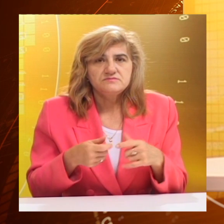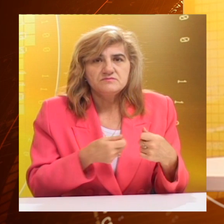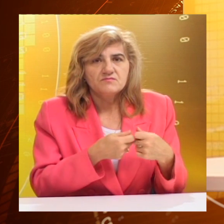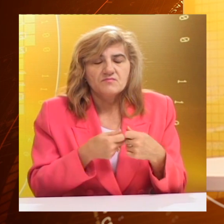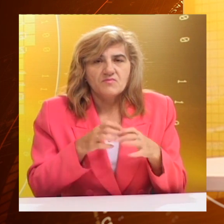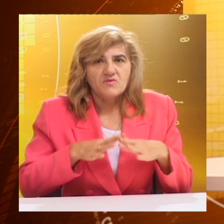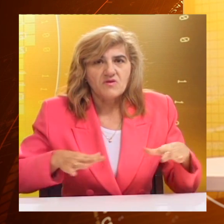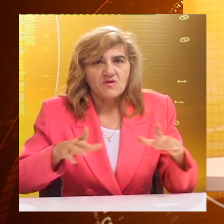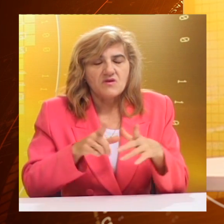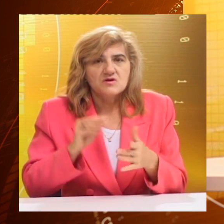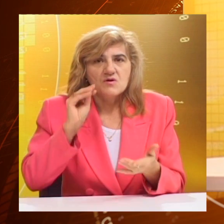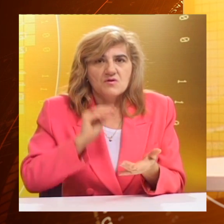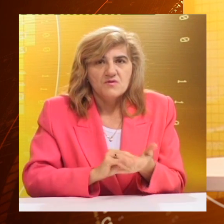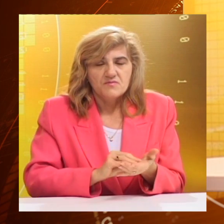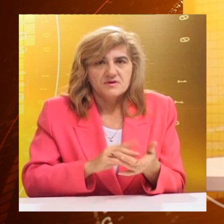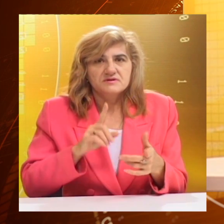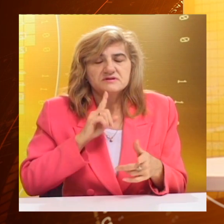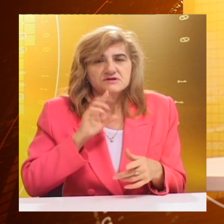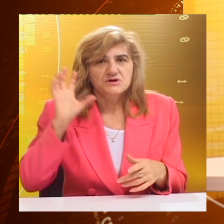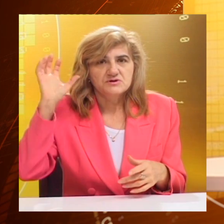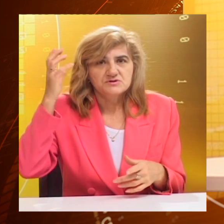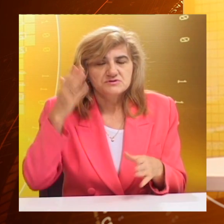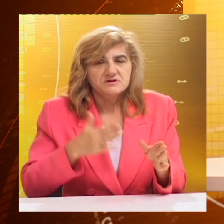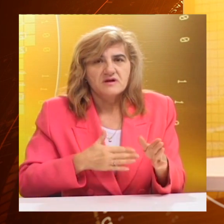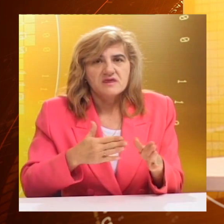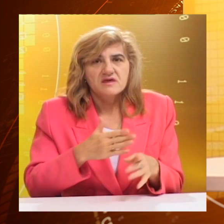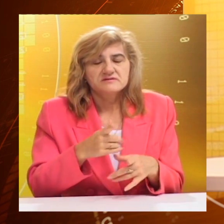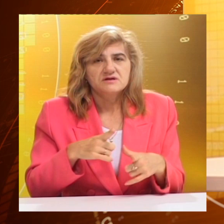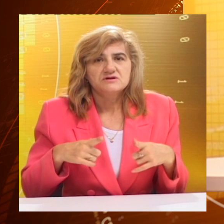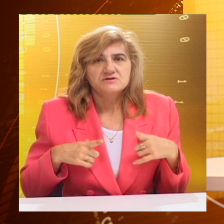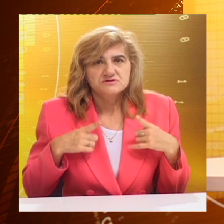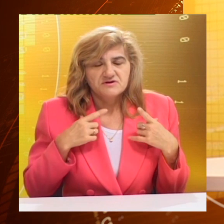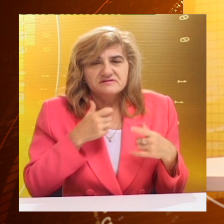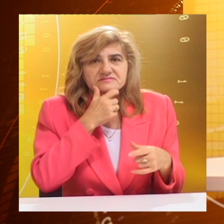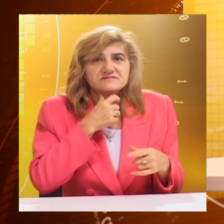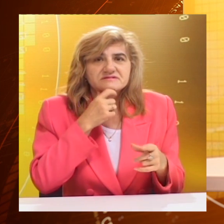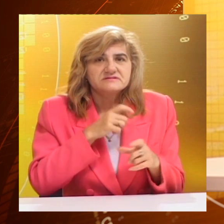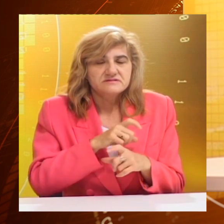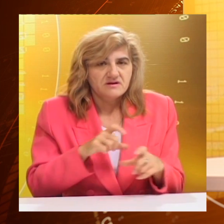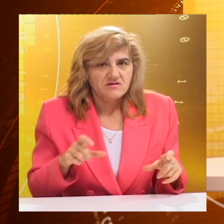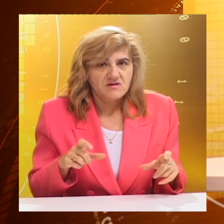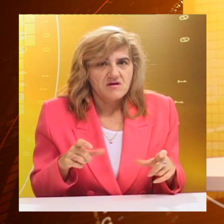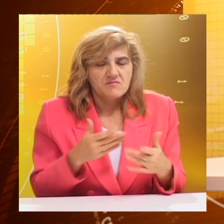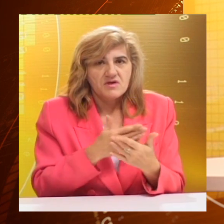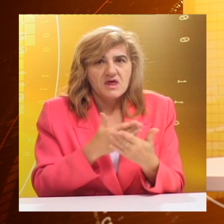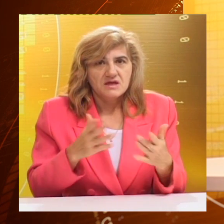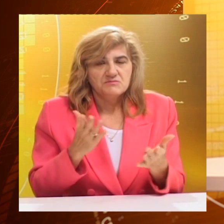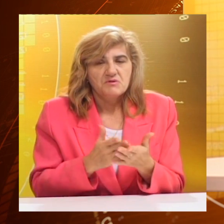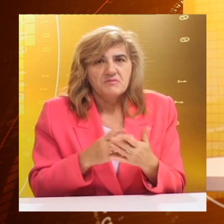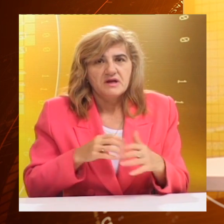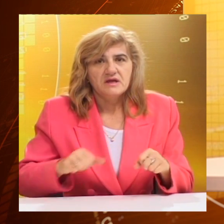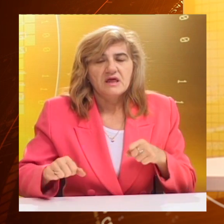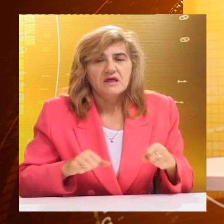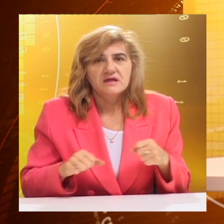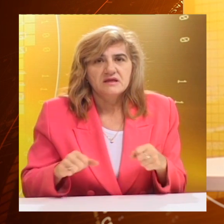obeležavanja sunčane jeseni života u Savremenoj galeriji Subotica je upriličena izložba slika i skulptura korisnika Gerontološkog centra Subotica.